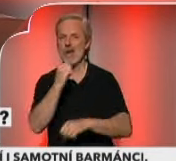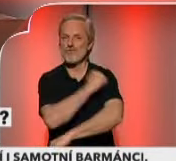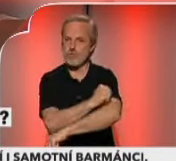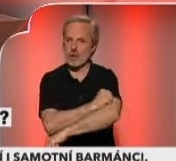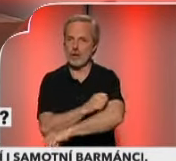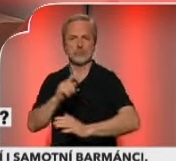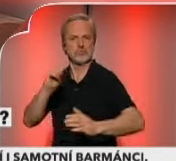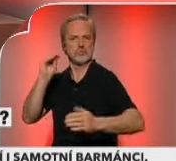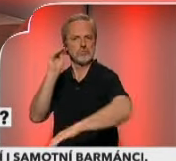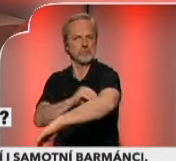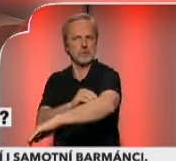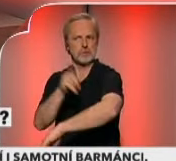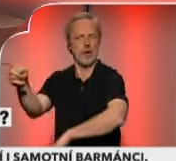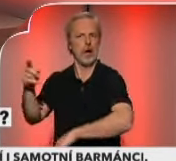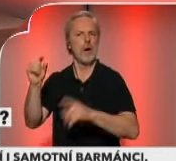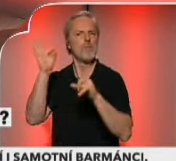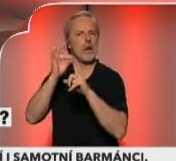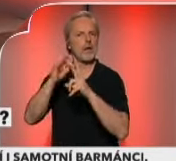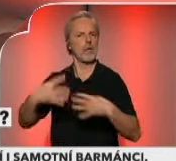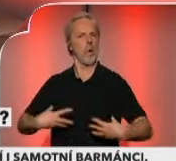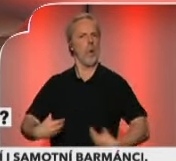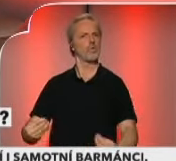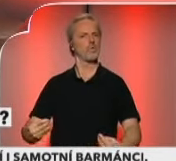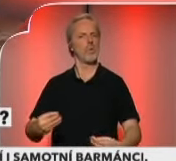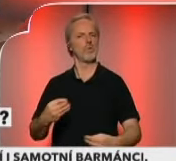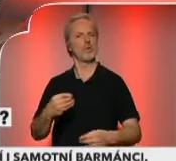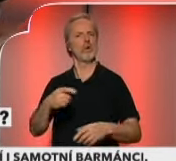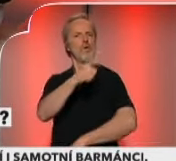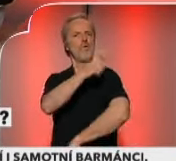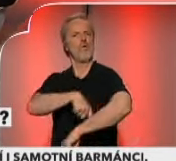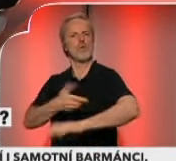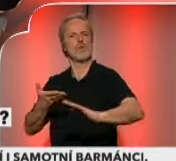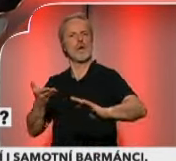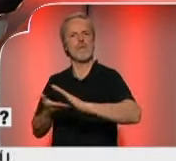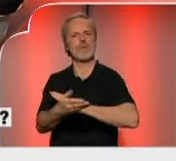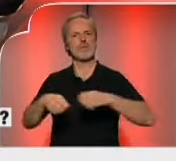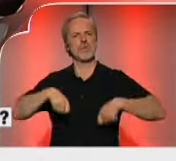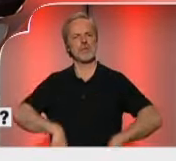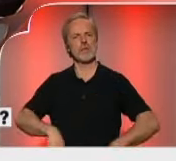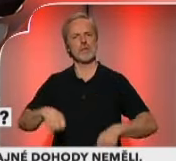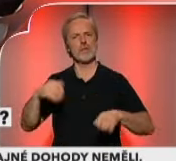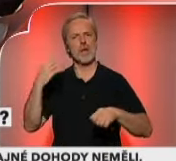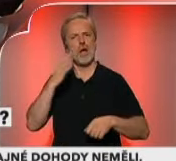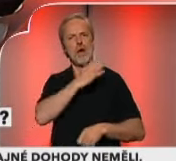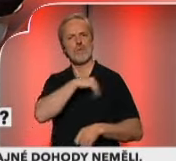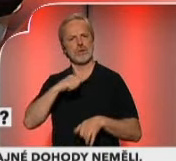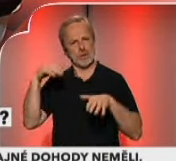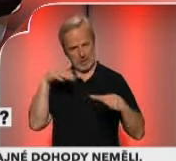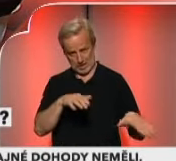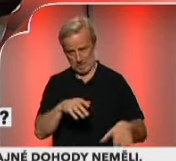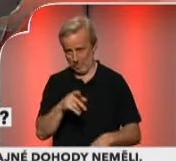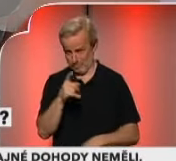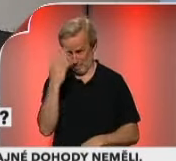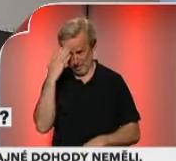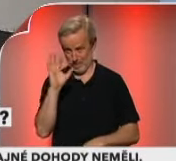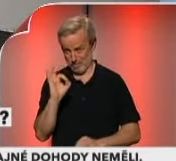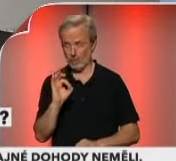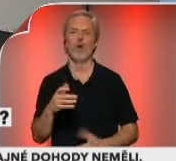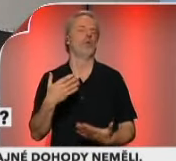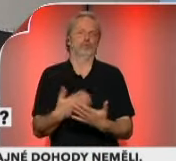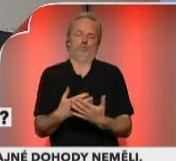teď odstoupila z postu místopředsedkyně sněmovny eh To si taky myslíte Tak to je obecný princip který